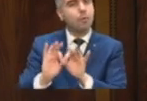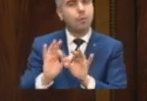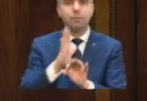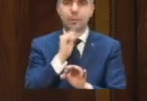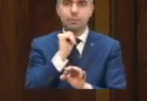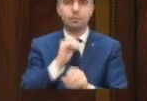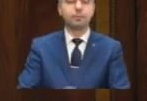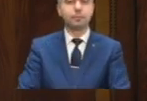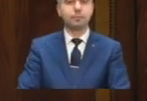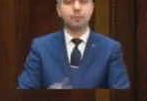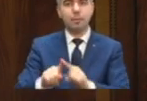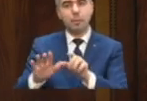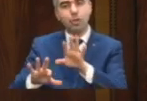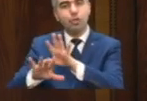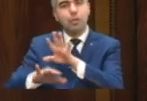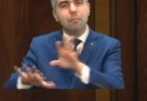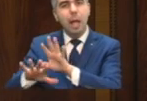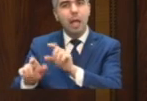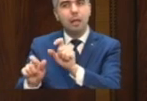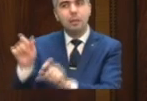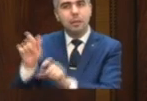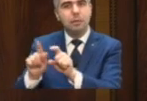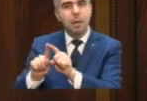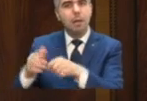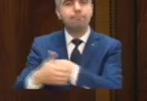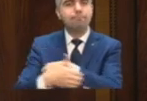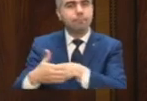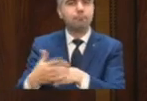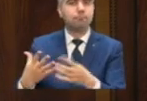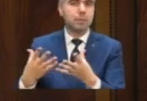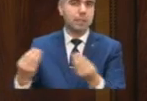الأسف كيضم واحد المجموعة جد هشة على جميع المستويات